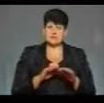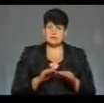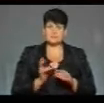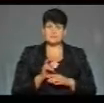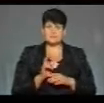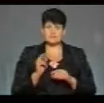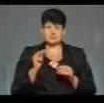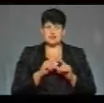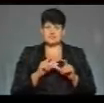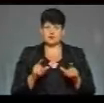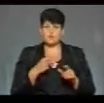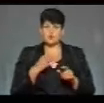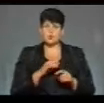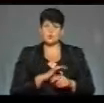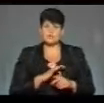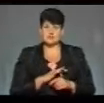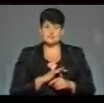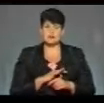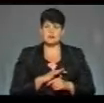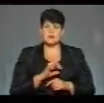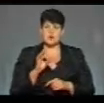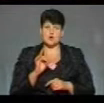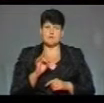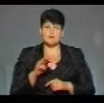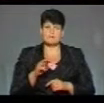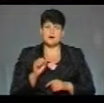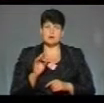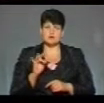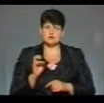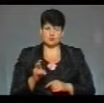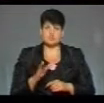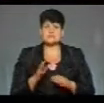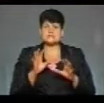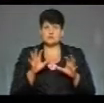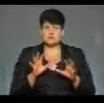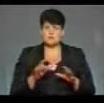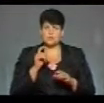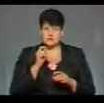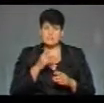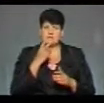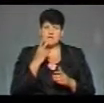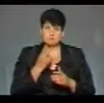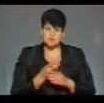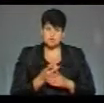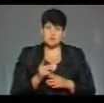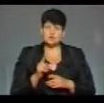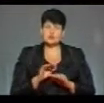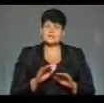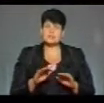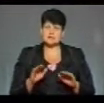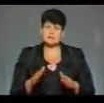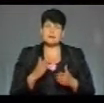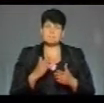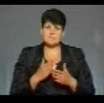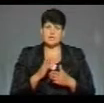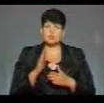заклади, коментує юрист Роман Марченко. Чинне законодавство України передбачає, що діти